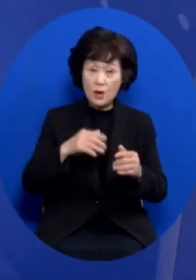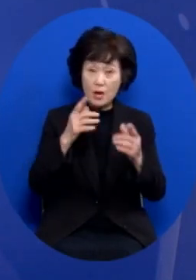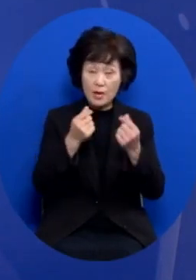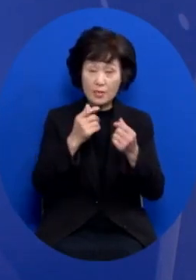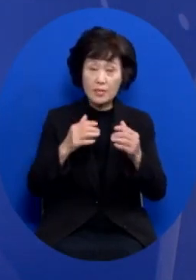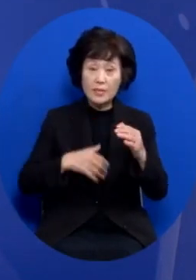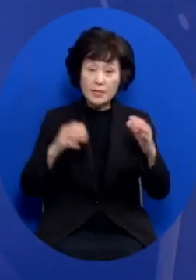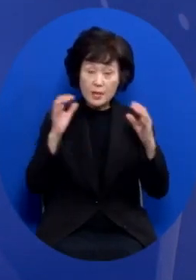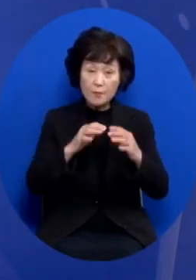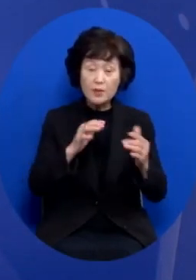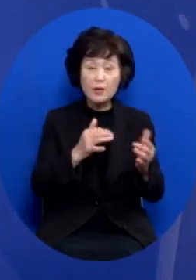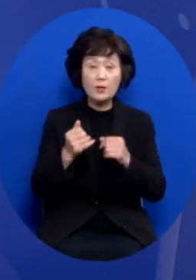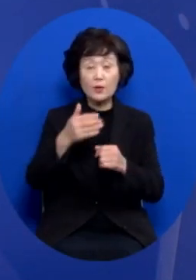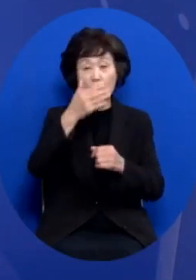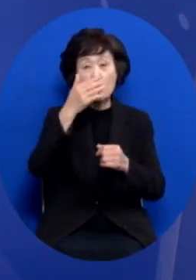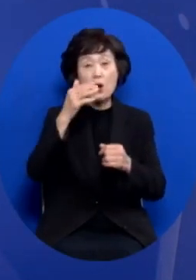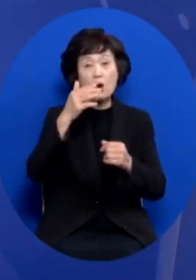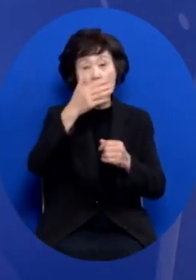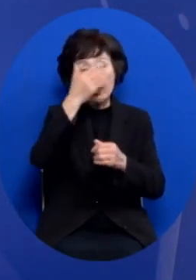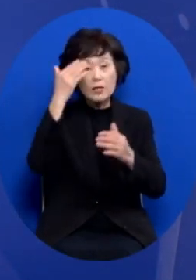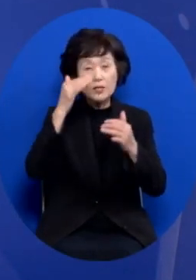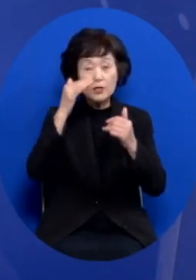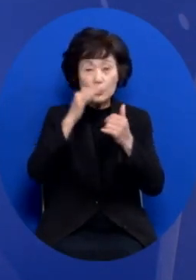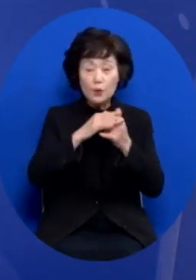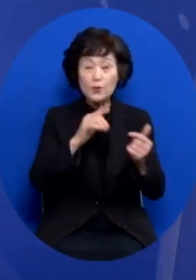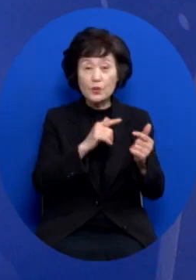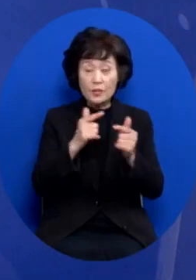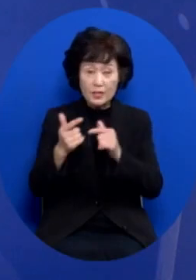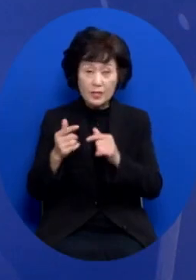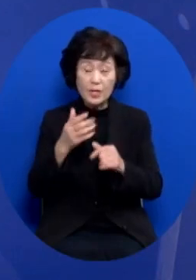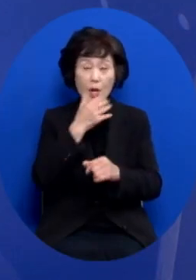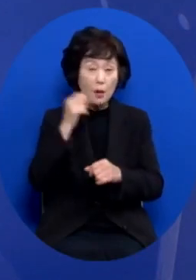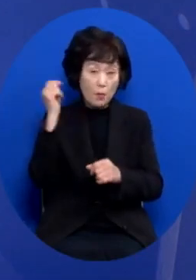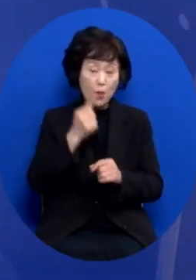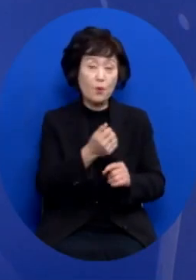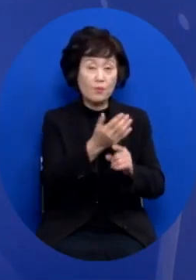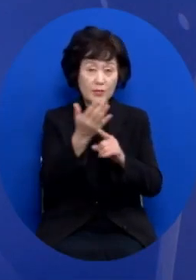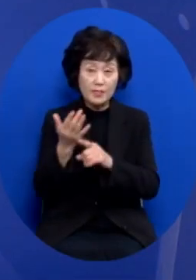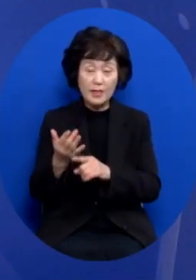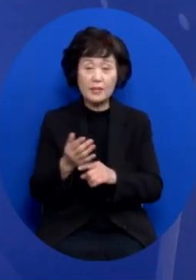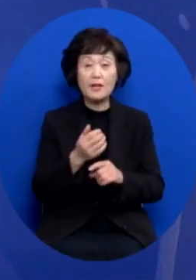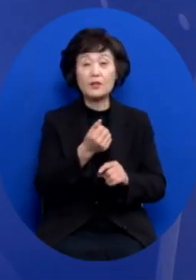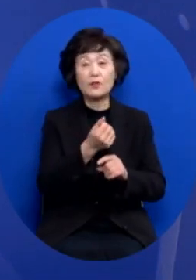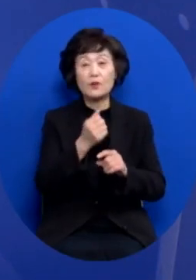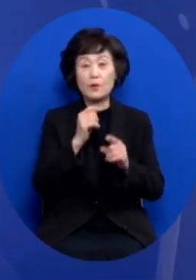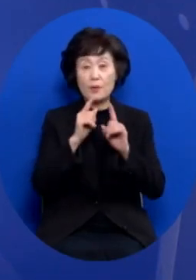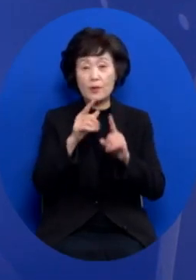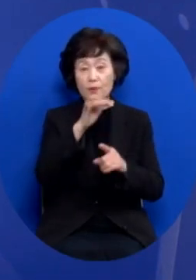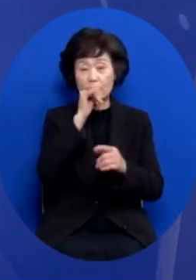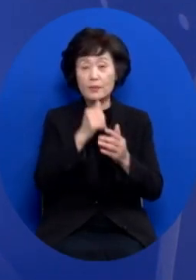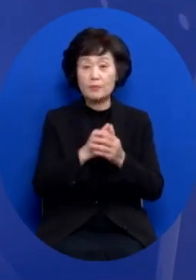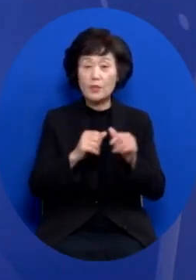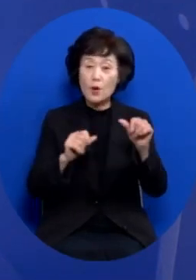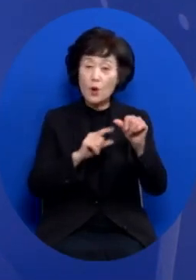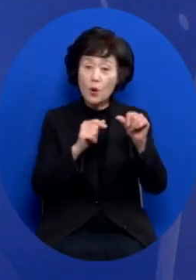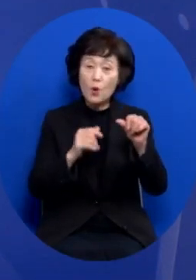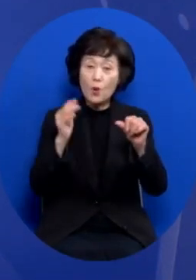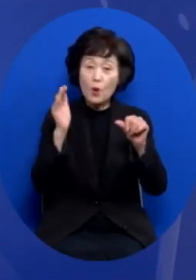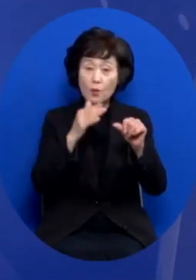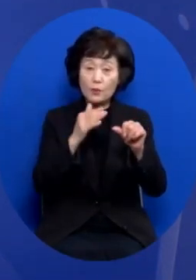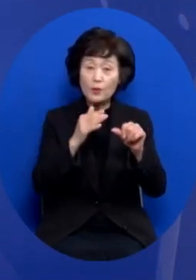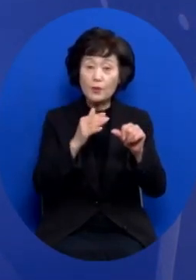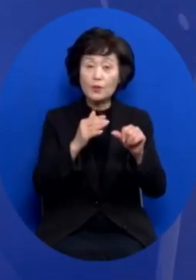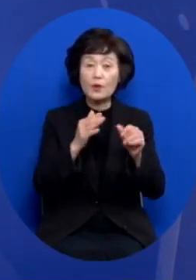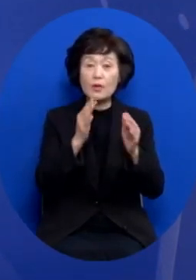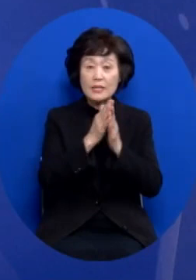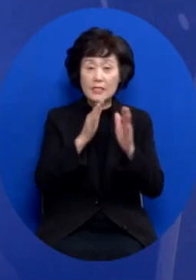전하고 부흥을 잃었다 이렇게 소개하기도 했습니다 최소룡 대표는 오는 5월부터 열릴 후속 모임에서는 기독교 동아리 개설 과정 또